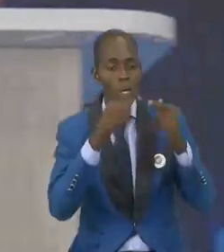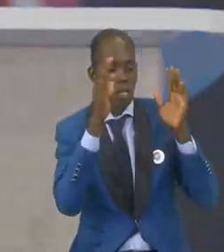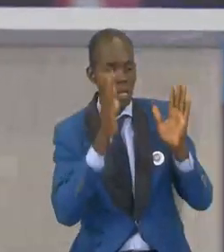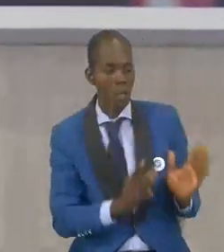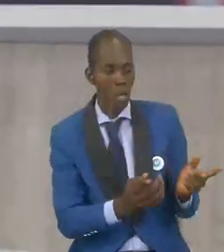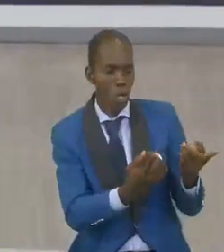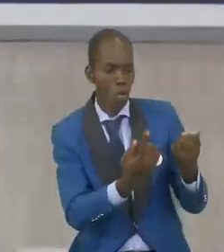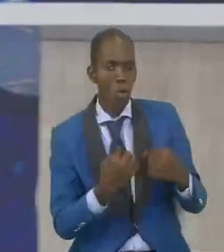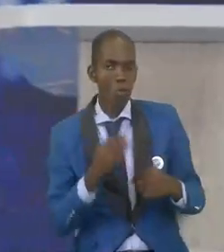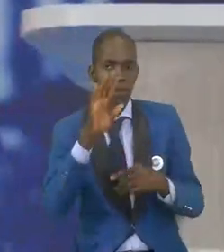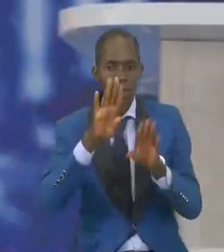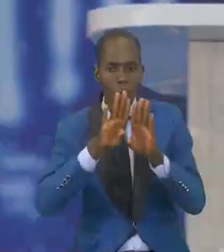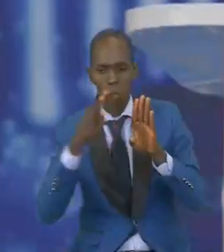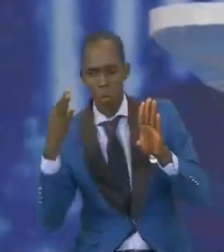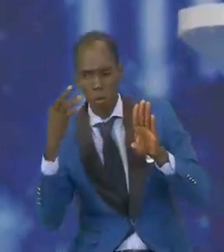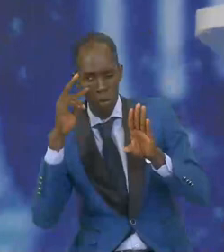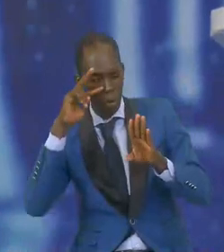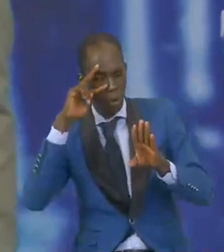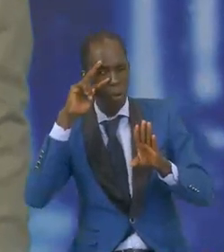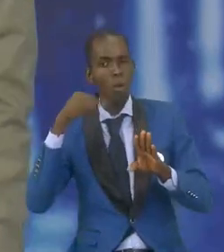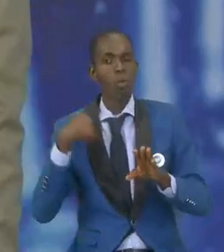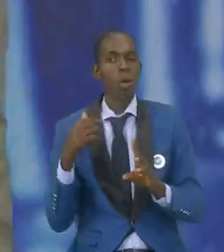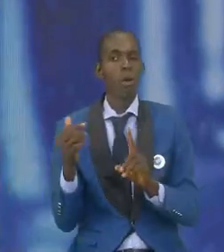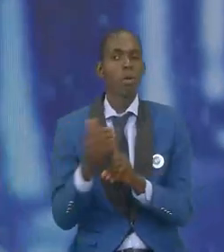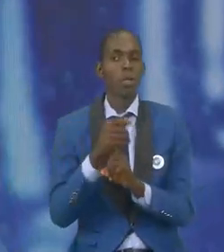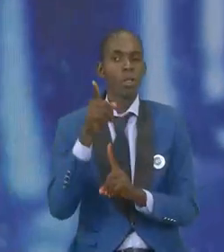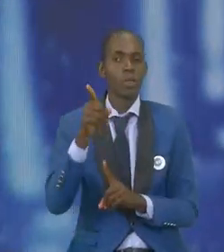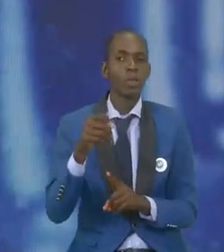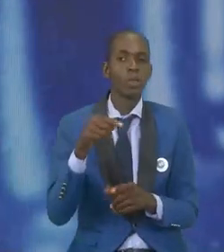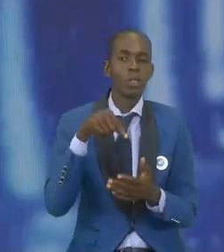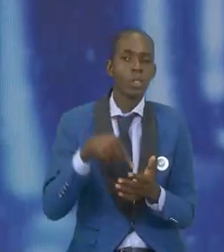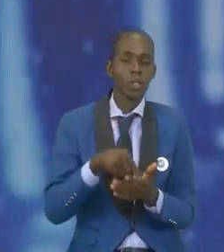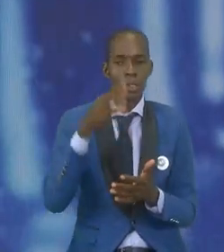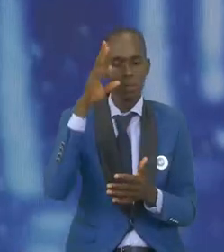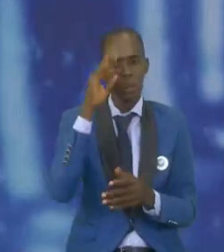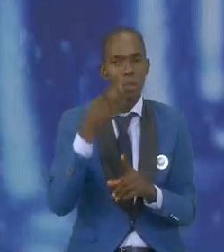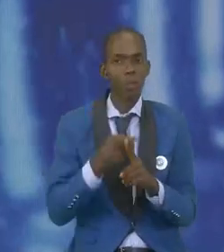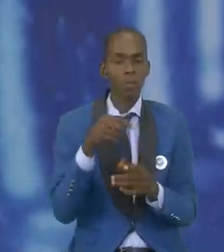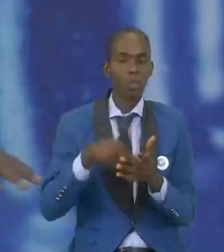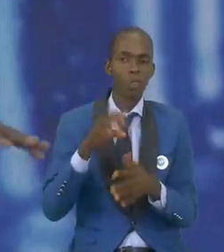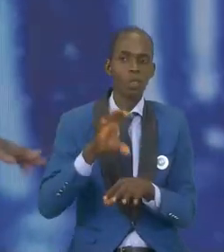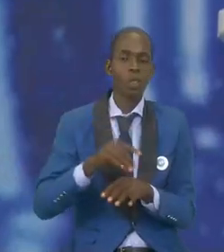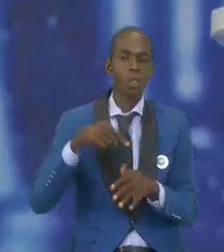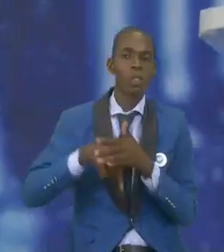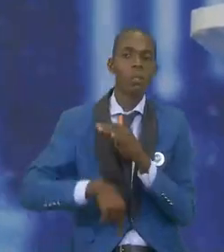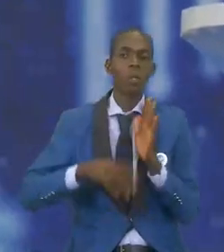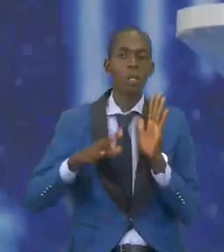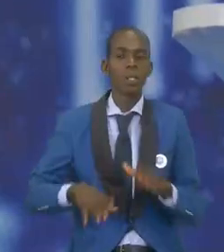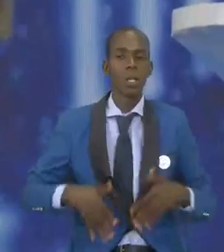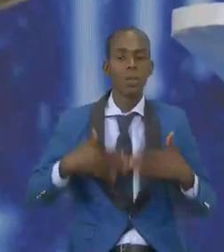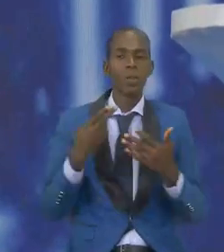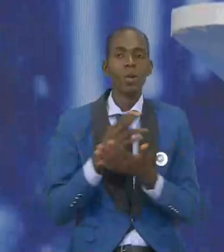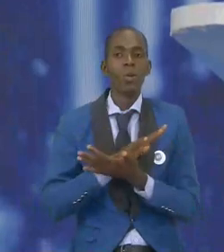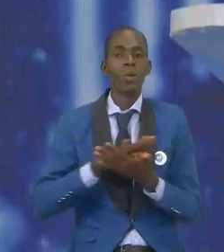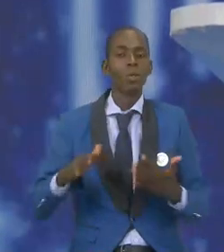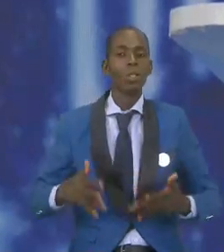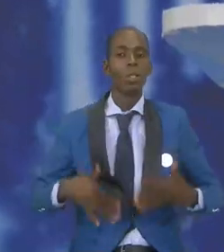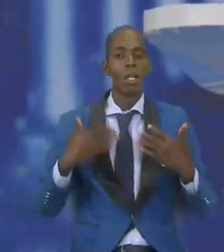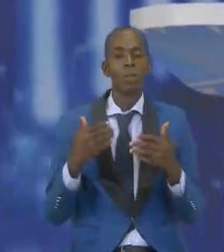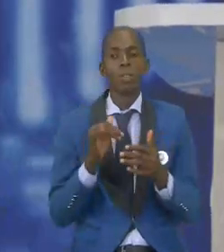avec lui dans la détresse quand c'est conspirateur viendront PATA fenêtre et quand on te voit on te voit vie profonde